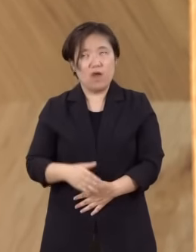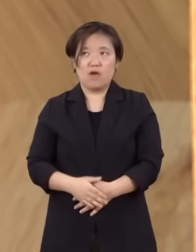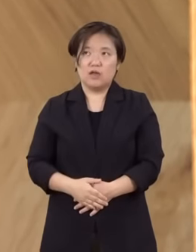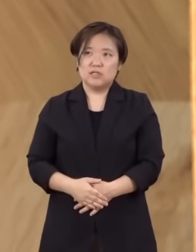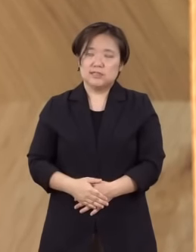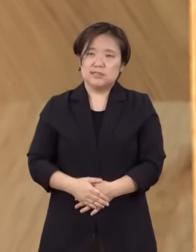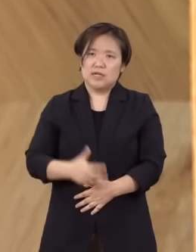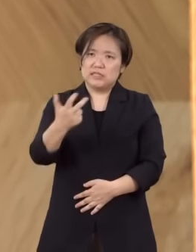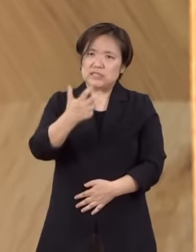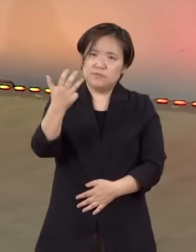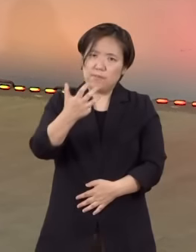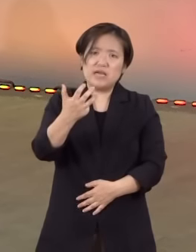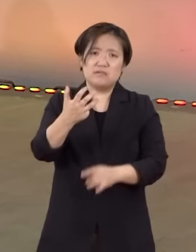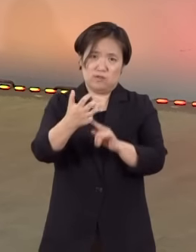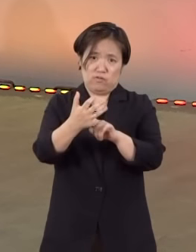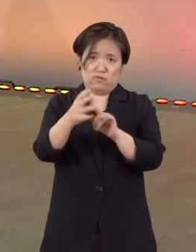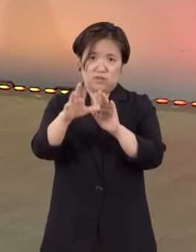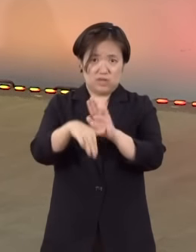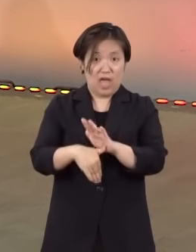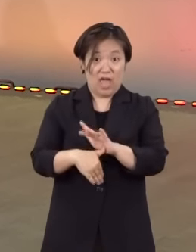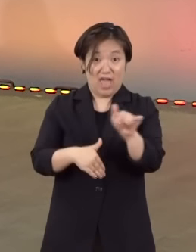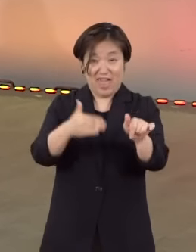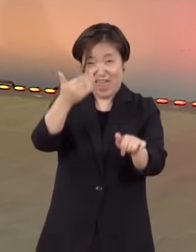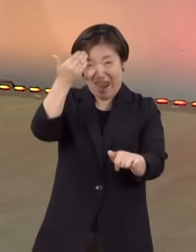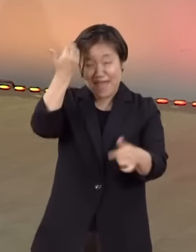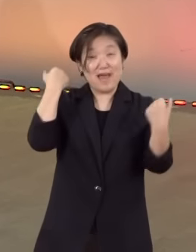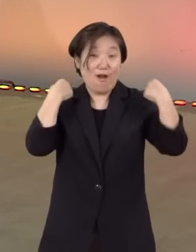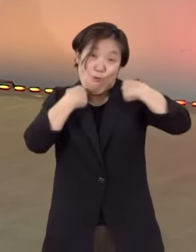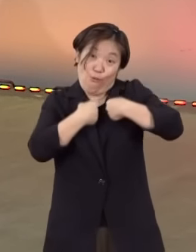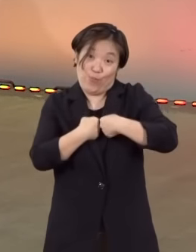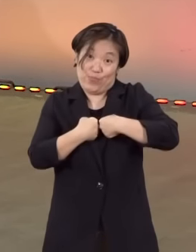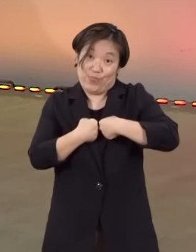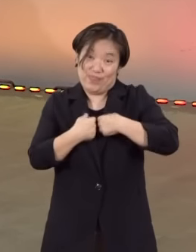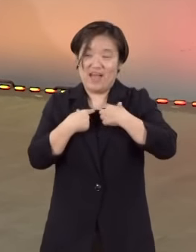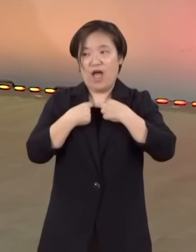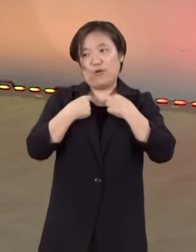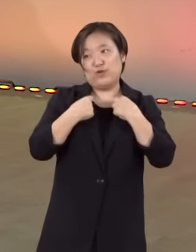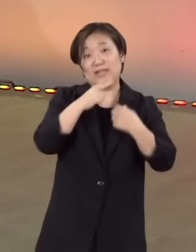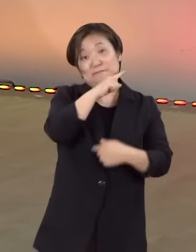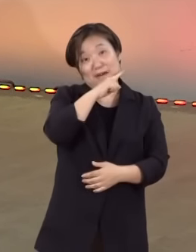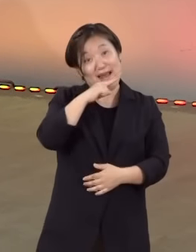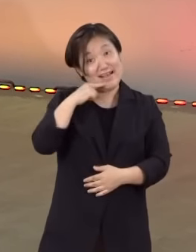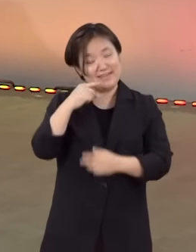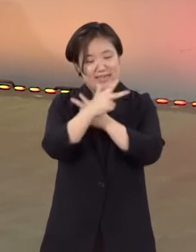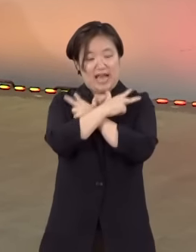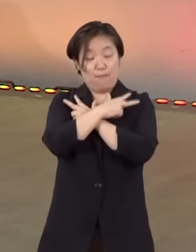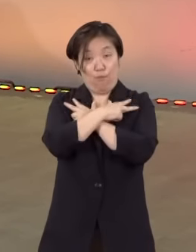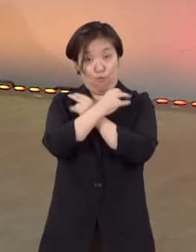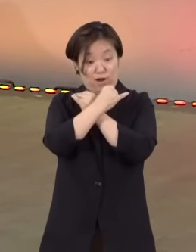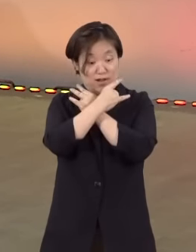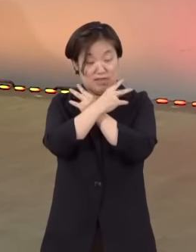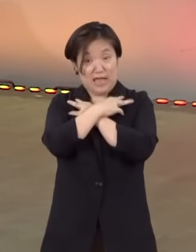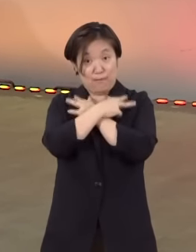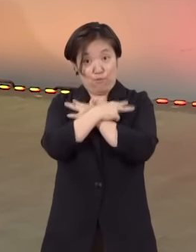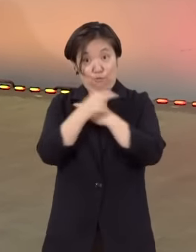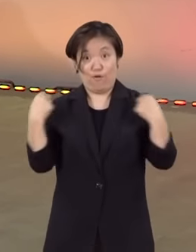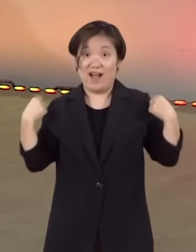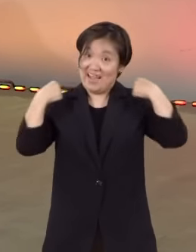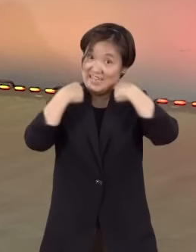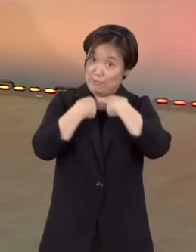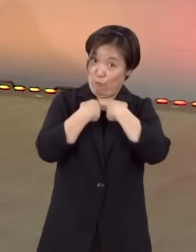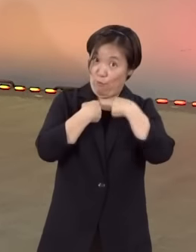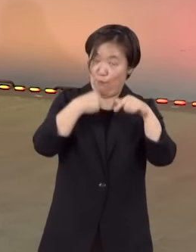거 같은데 위도은 빨간색 정장 자켓에 검정색 치마를